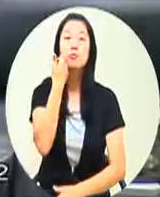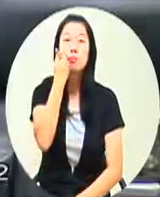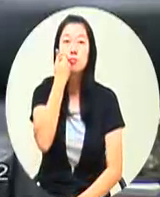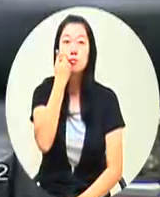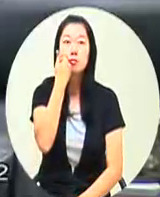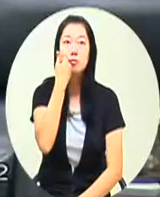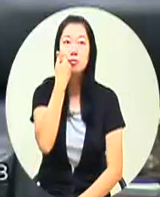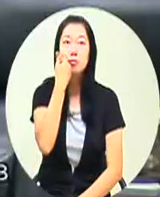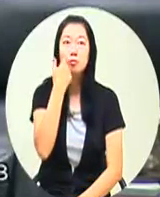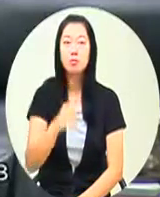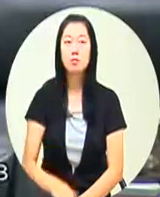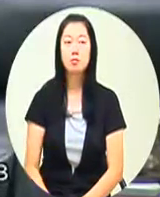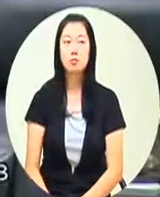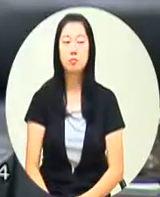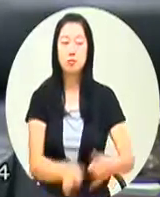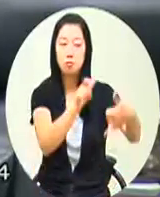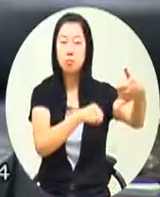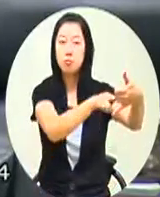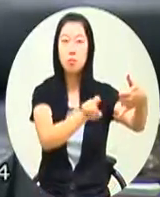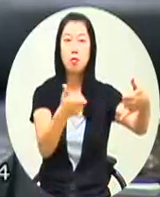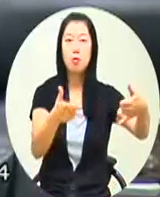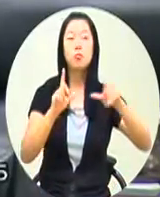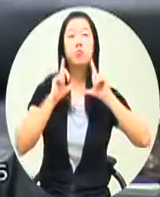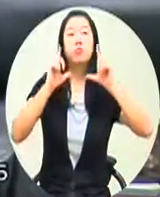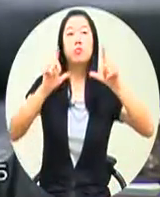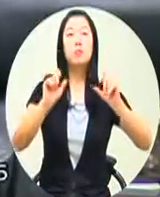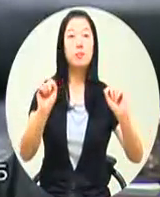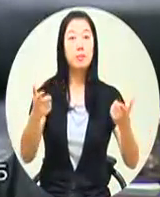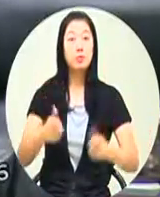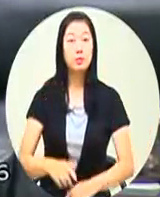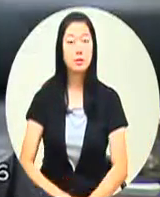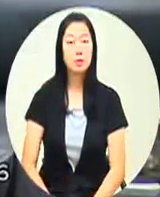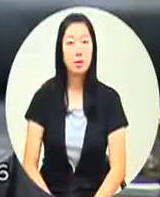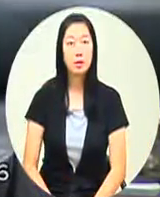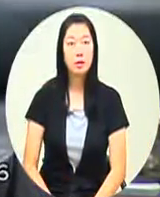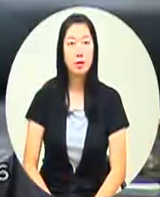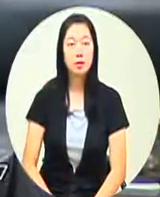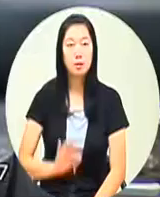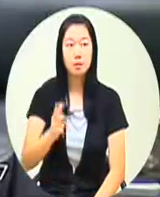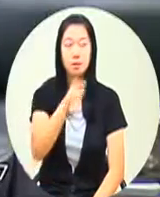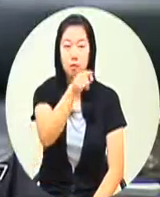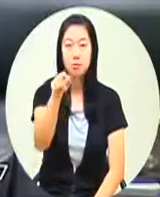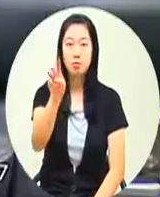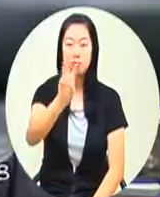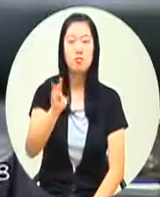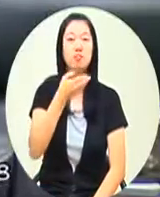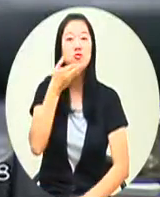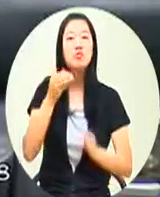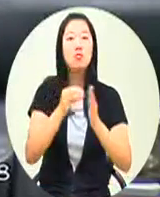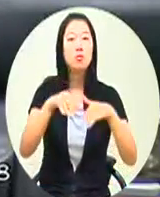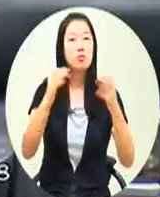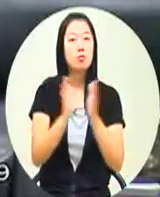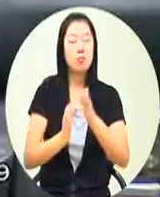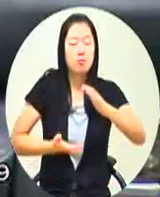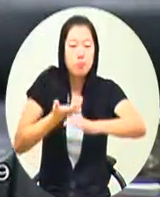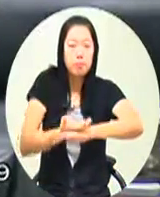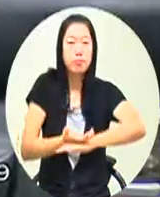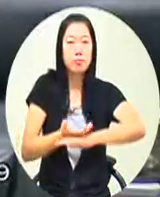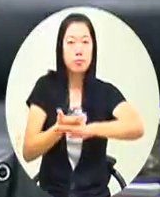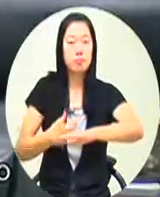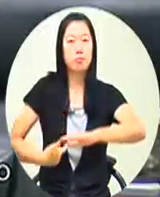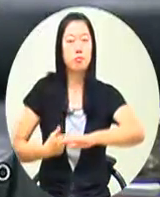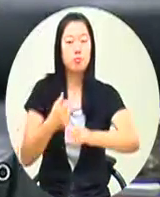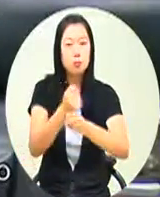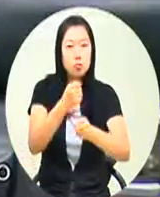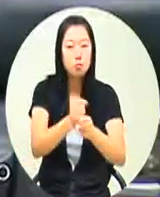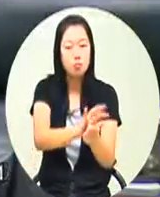其实他不是一个很大的人物，但是我觉得他跟你跟水利局很多的人都是很认真在为水利局做